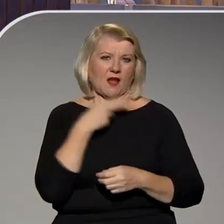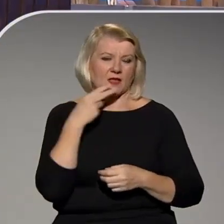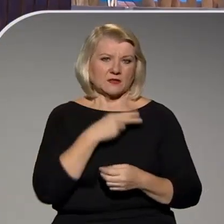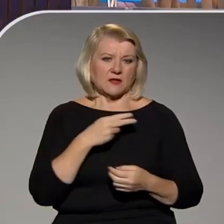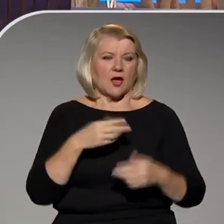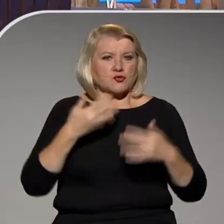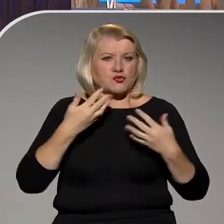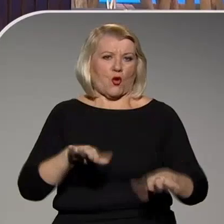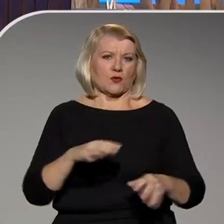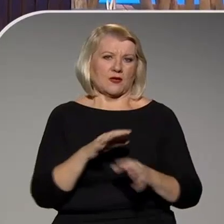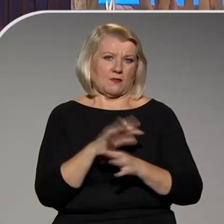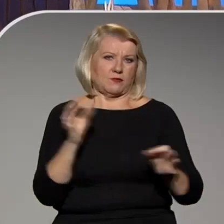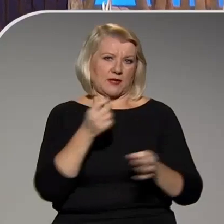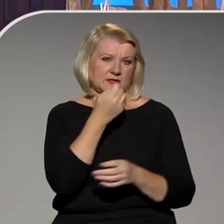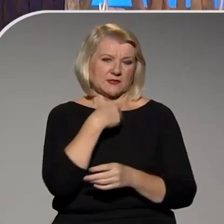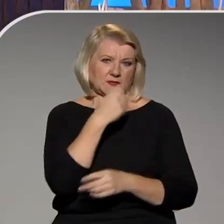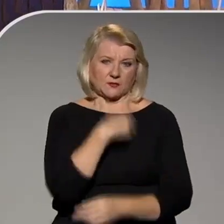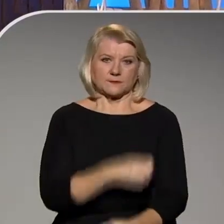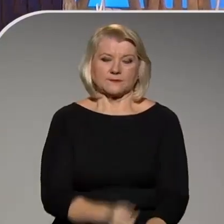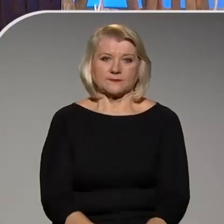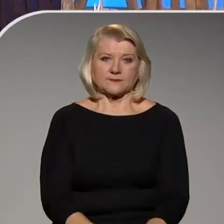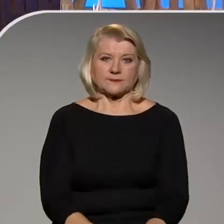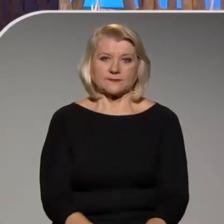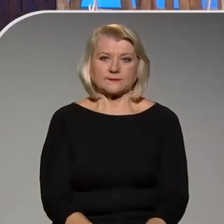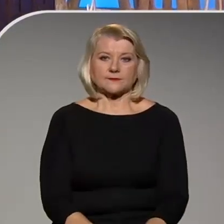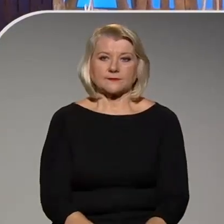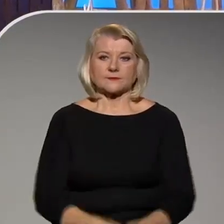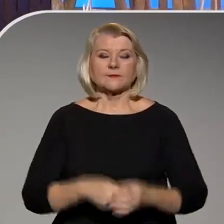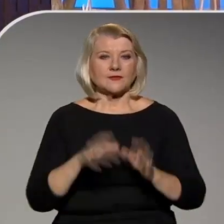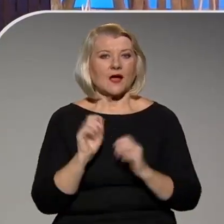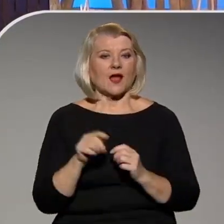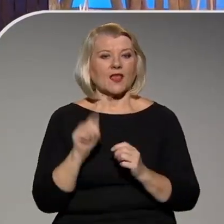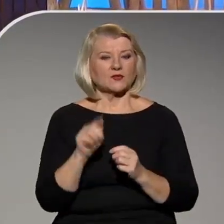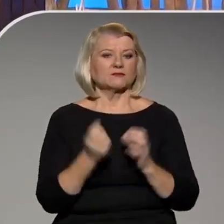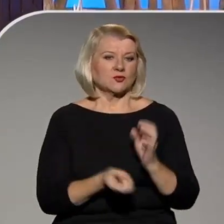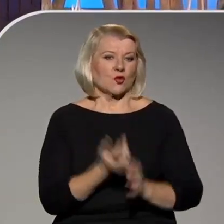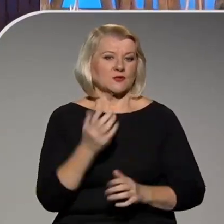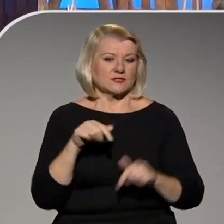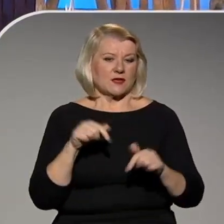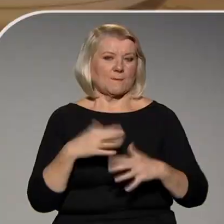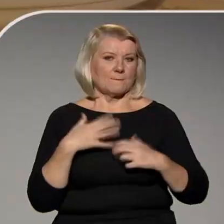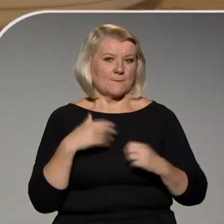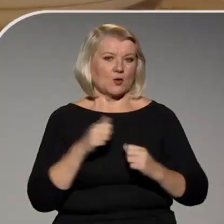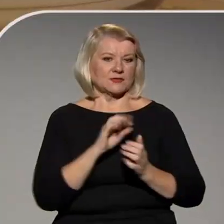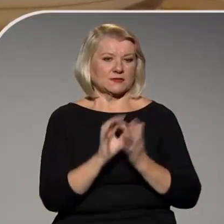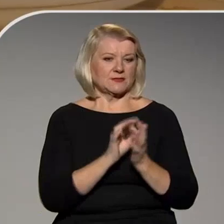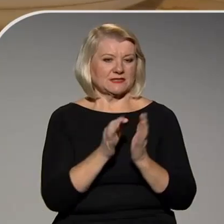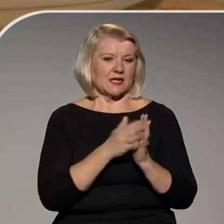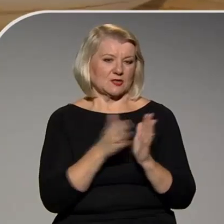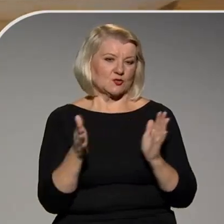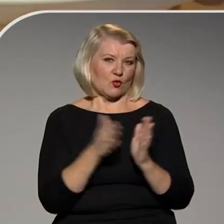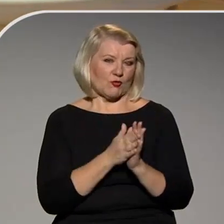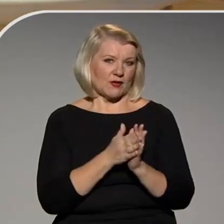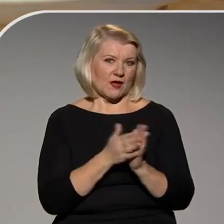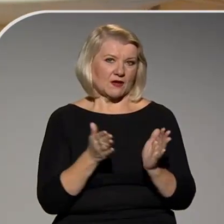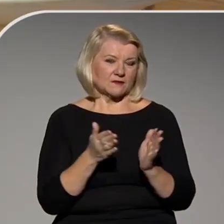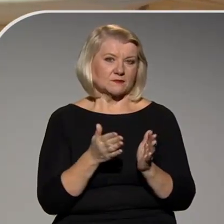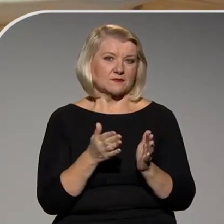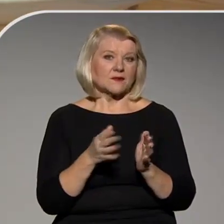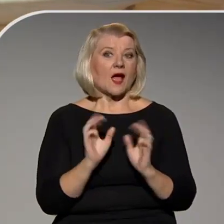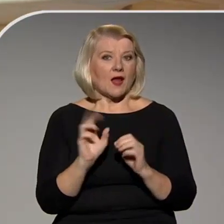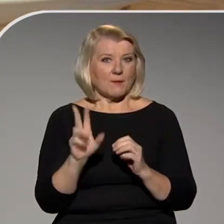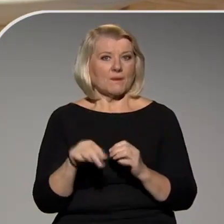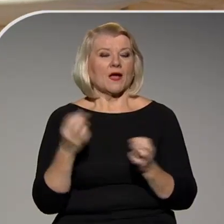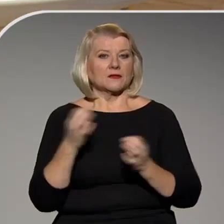ji nevyužít. Ale povídali jsme si o tom, že přece jenom je to sezónní záležitost, ale opět máte na to zlepšovák, protože my si můžeme